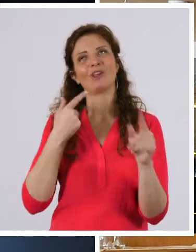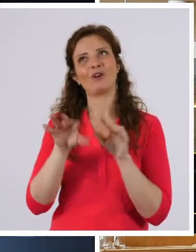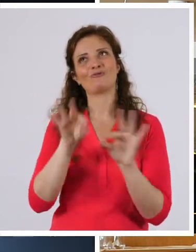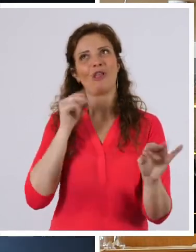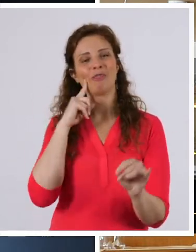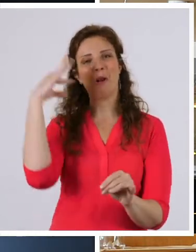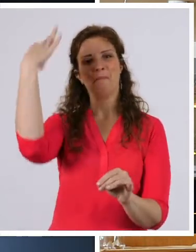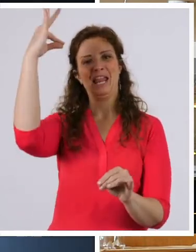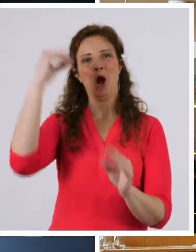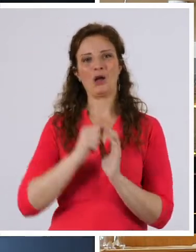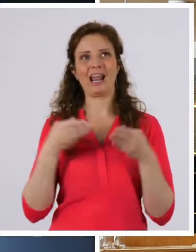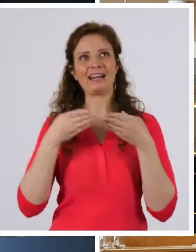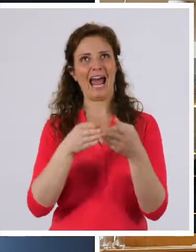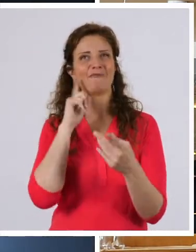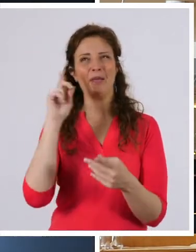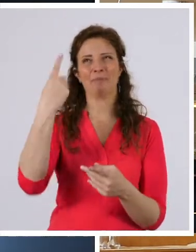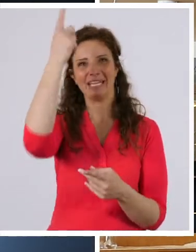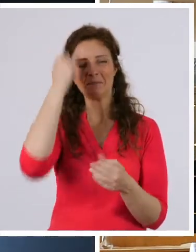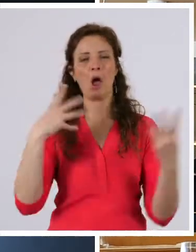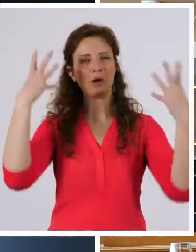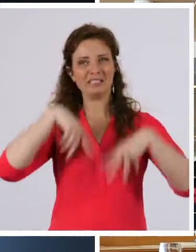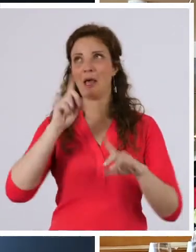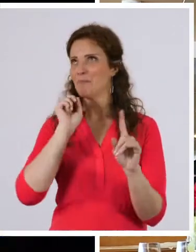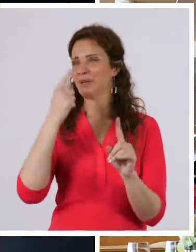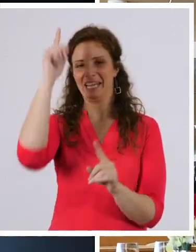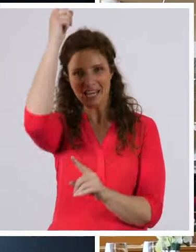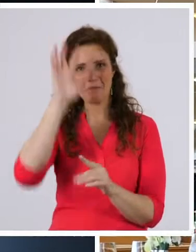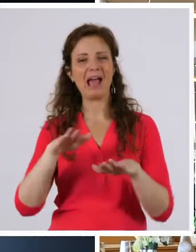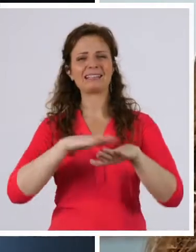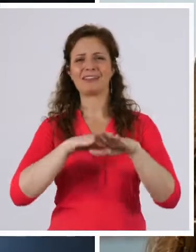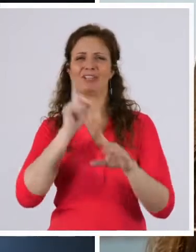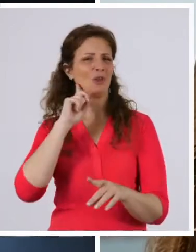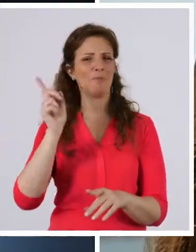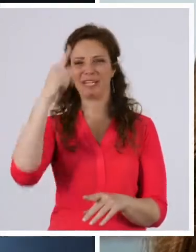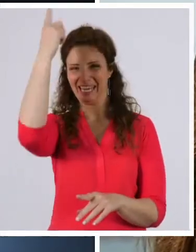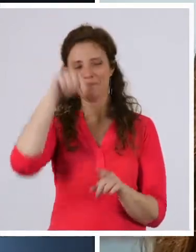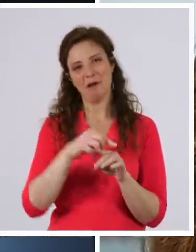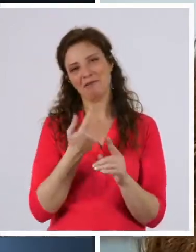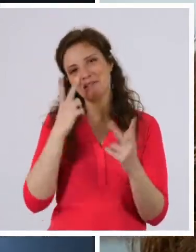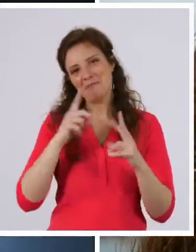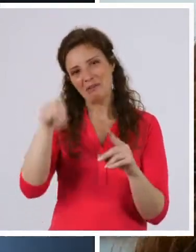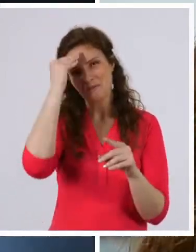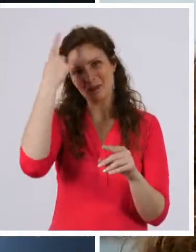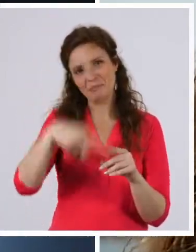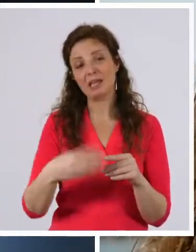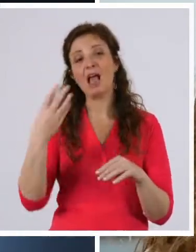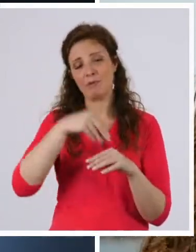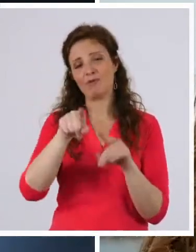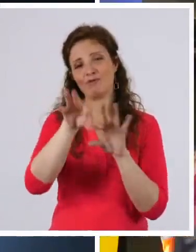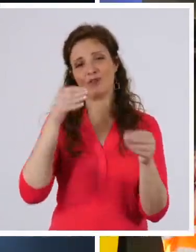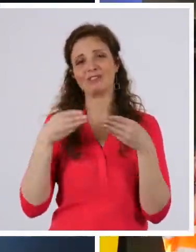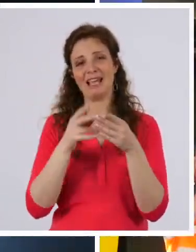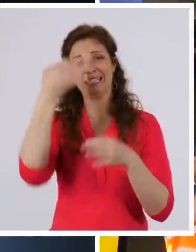miglior mezzo nautico disponibile, la migliore organizzazione, il miglior servizio, ma soprattutto il più